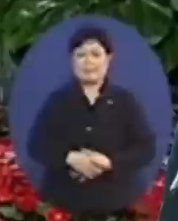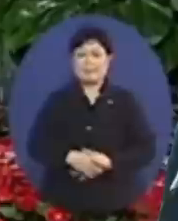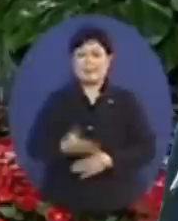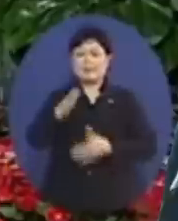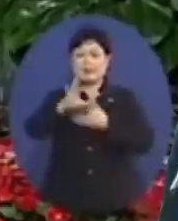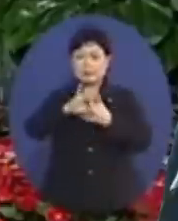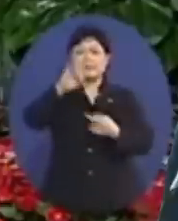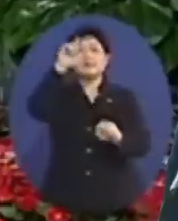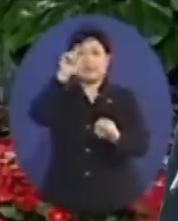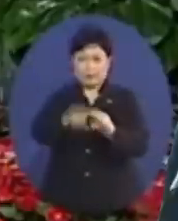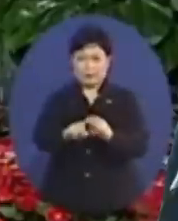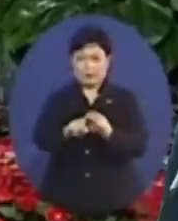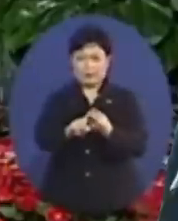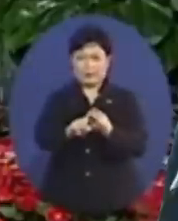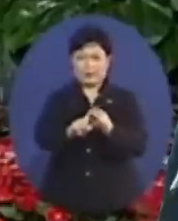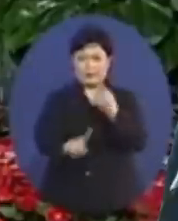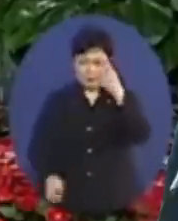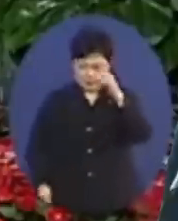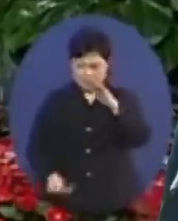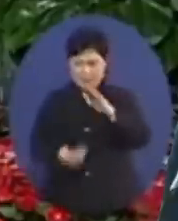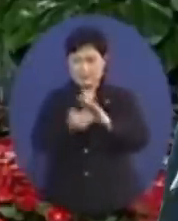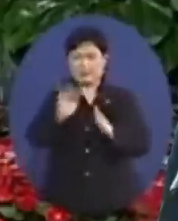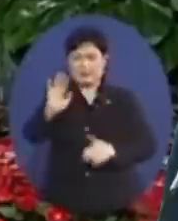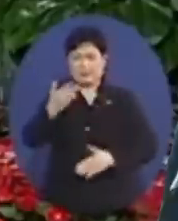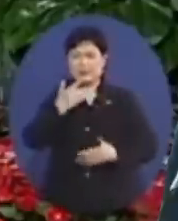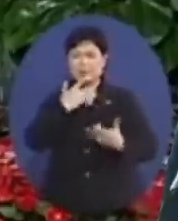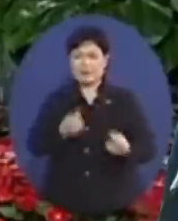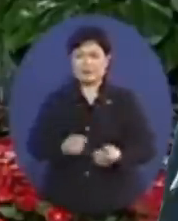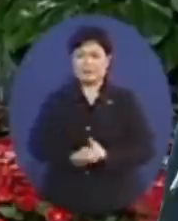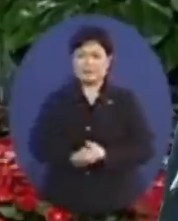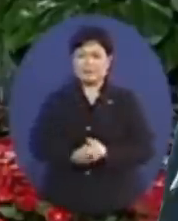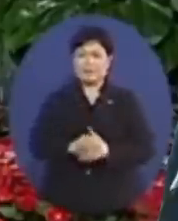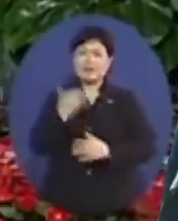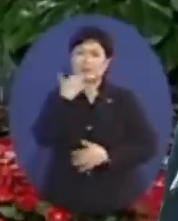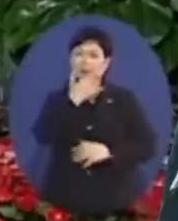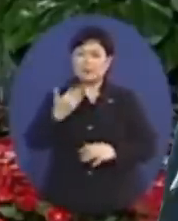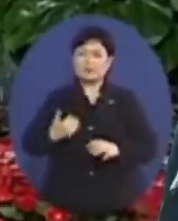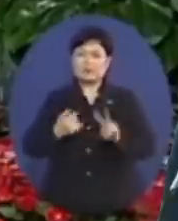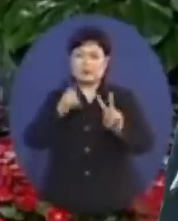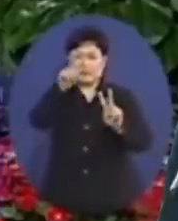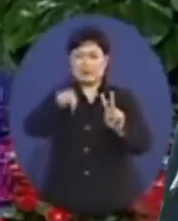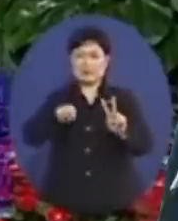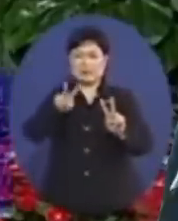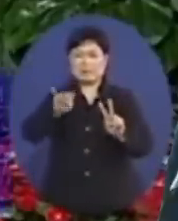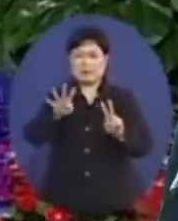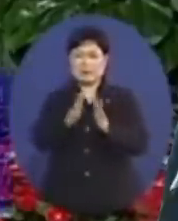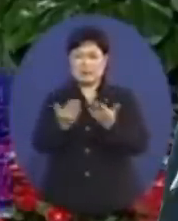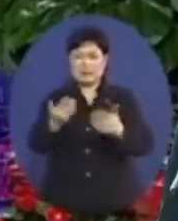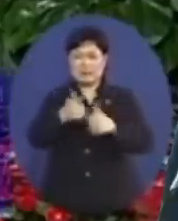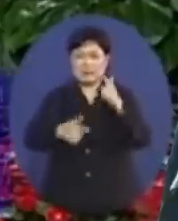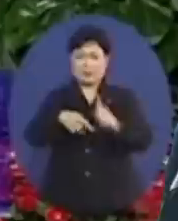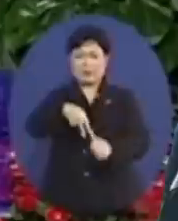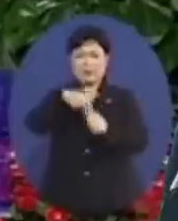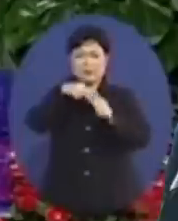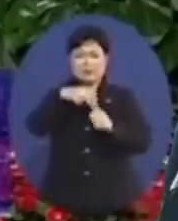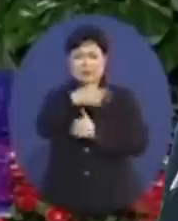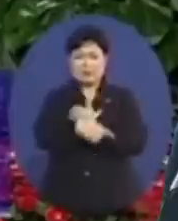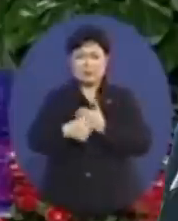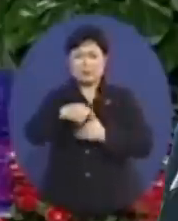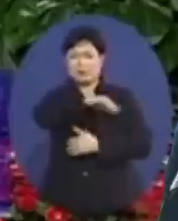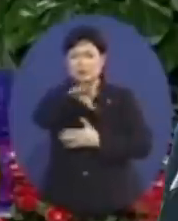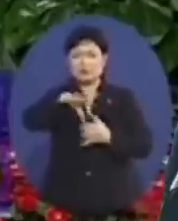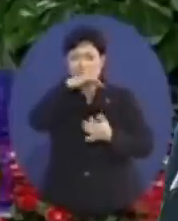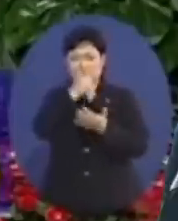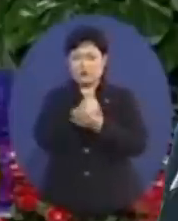그러면 그대로 되는 것입니다. 베드로전서 2장 24절에 친히 나무에 달려 그 몸으로 우리 죄를 담당하셨으니